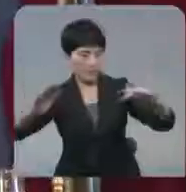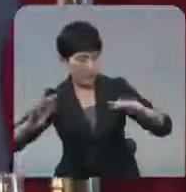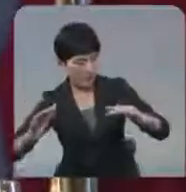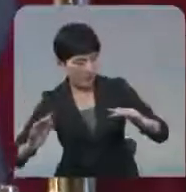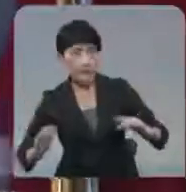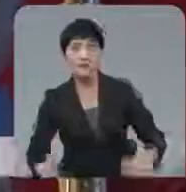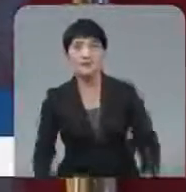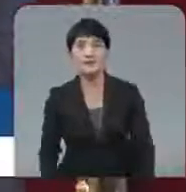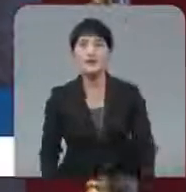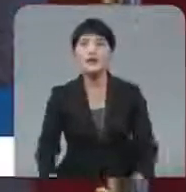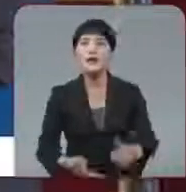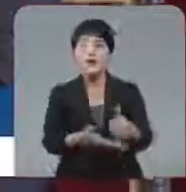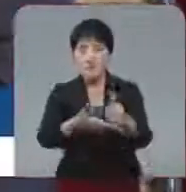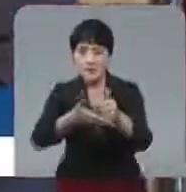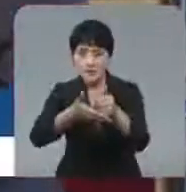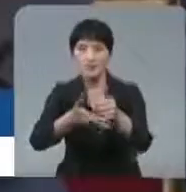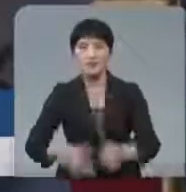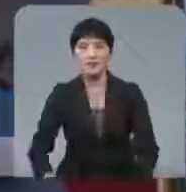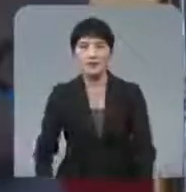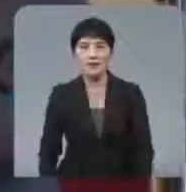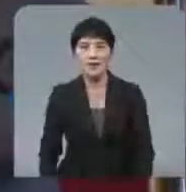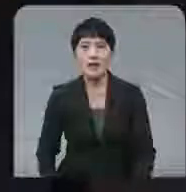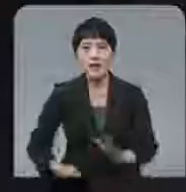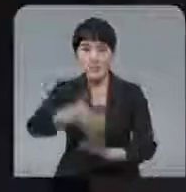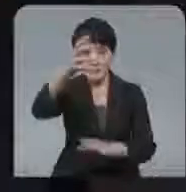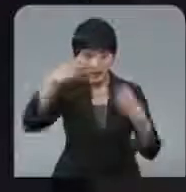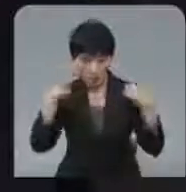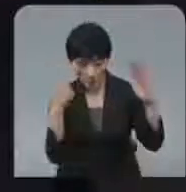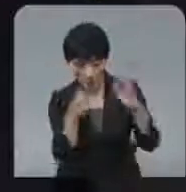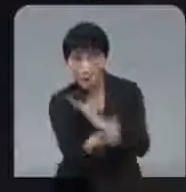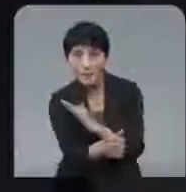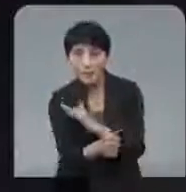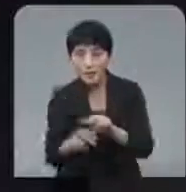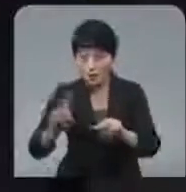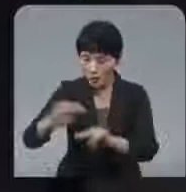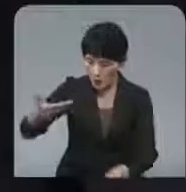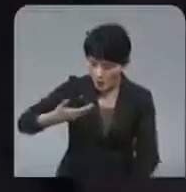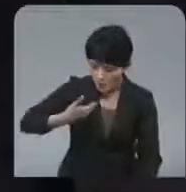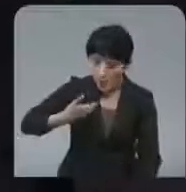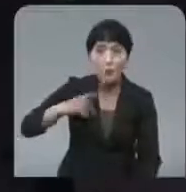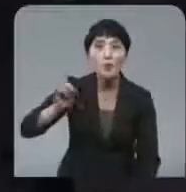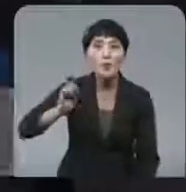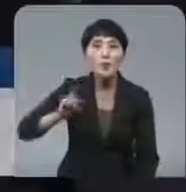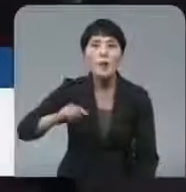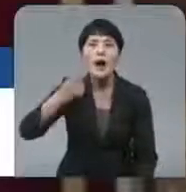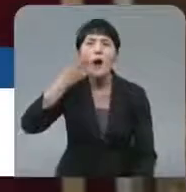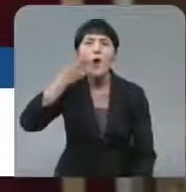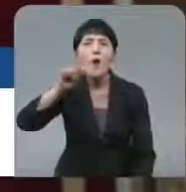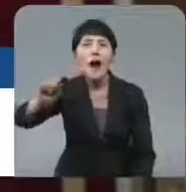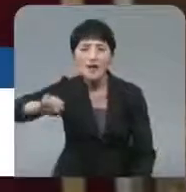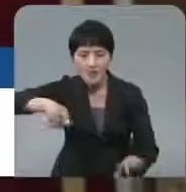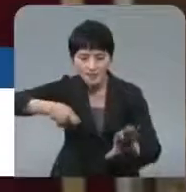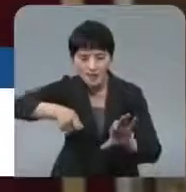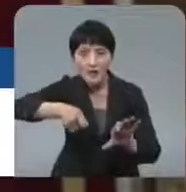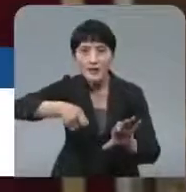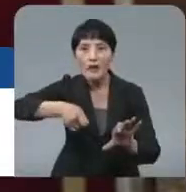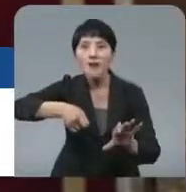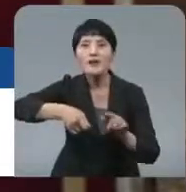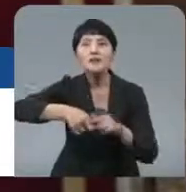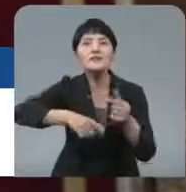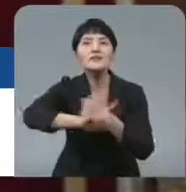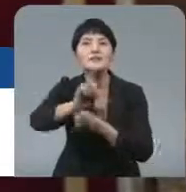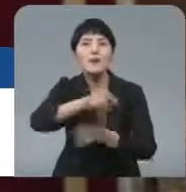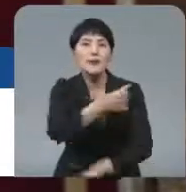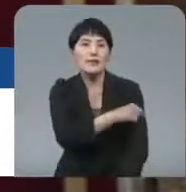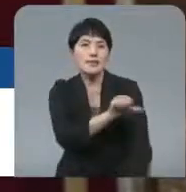隔20个月再次会晤，一同在马德里王宫检阅了仪仗队。随后，文在寅访问马德里市政府，马